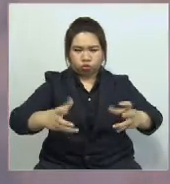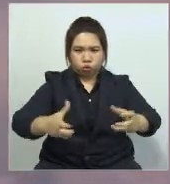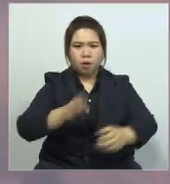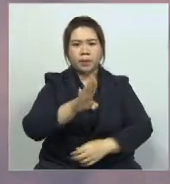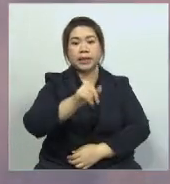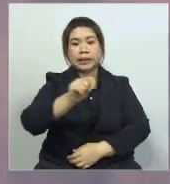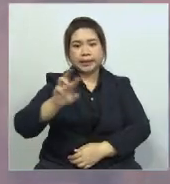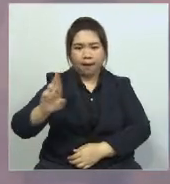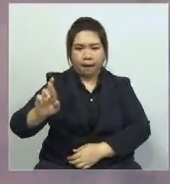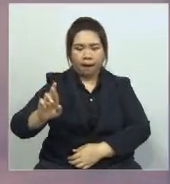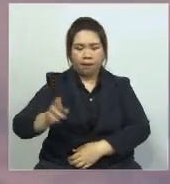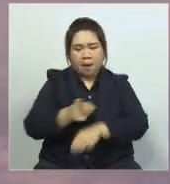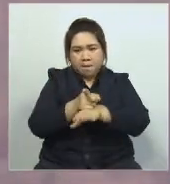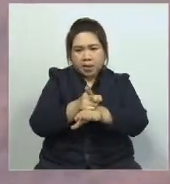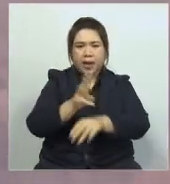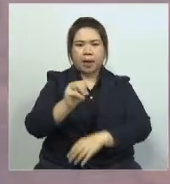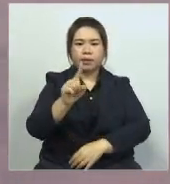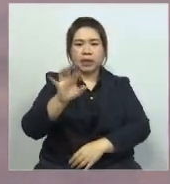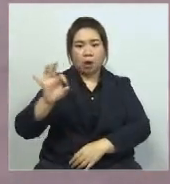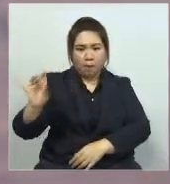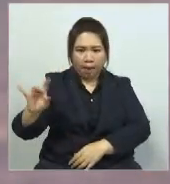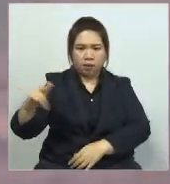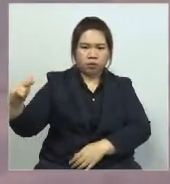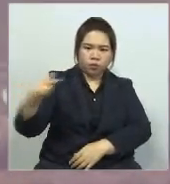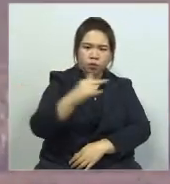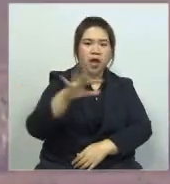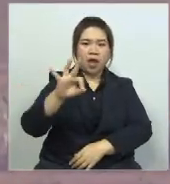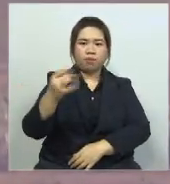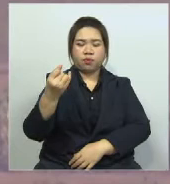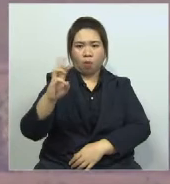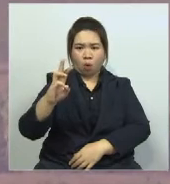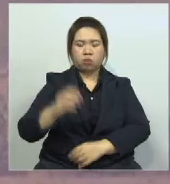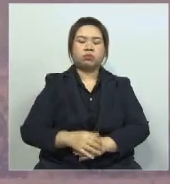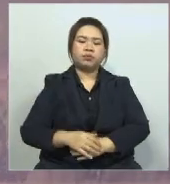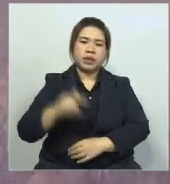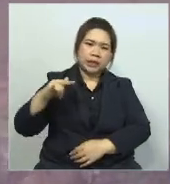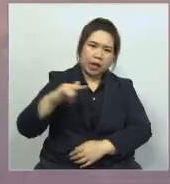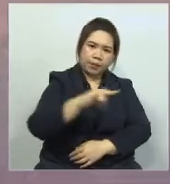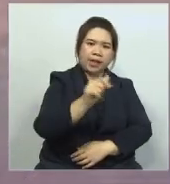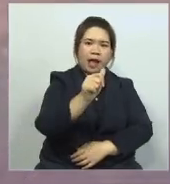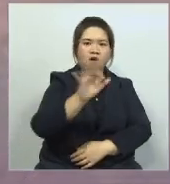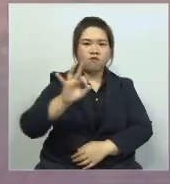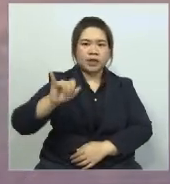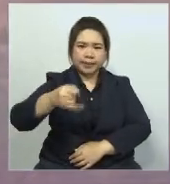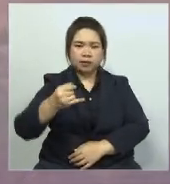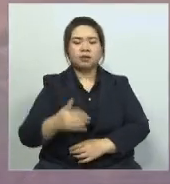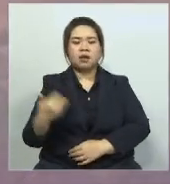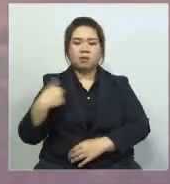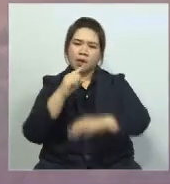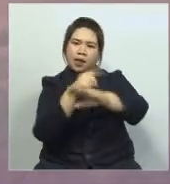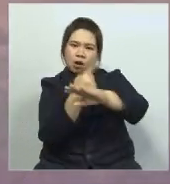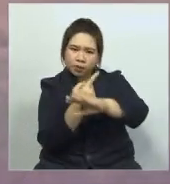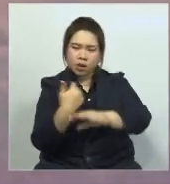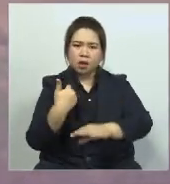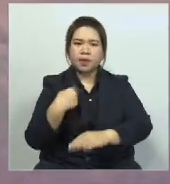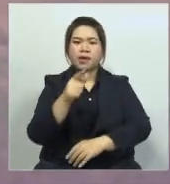ง BTR ปืนใหญ่ M198 เครื่องบินขับไล่ F16 เครื่องบินขับไล่ Alpha Jet เฮลิคอปเตอร์ Black Hawk และเ